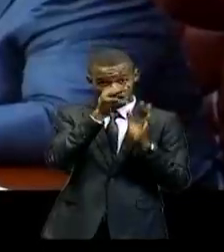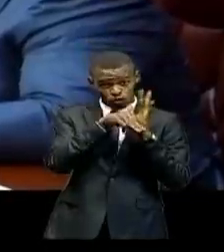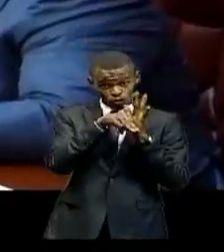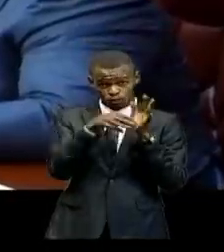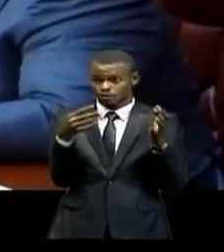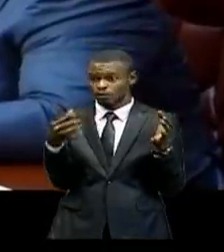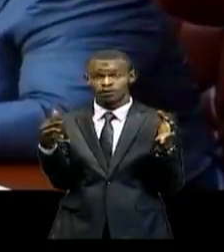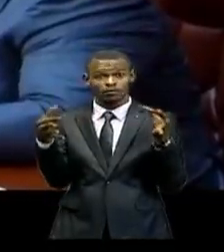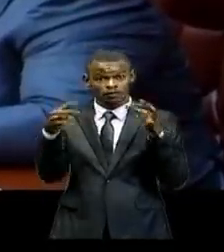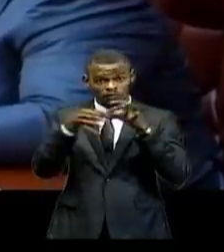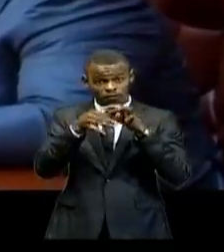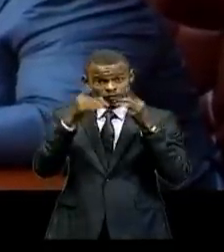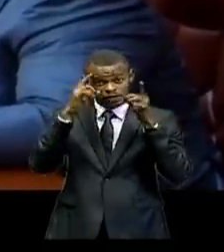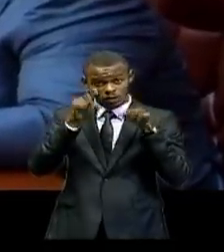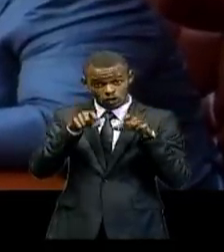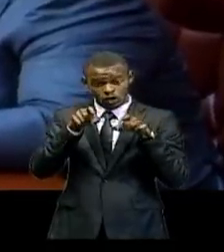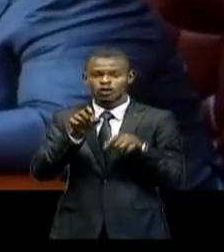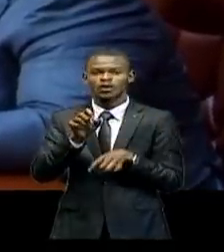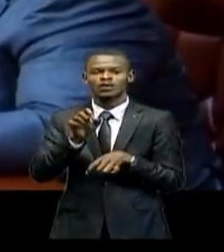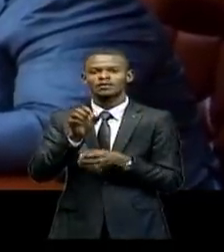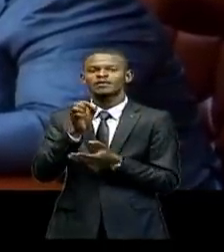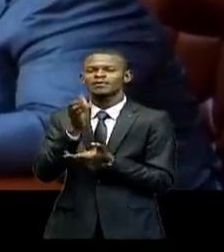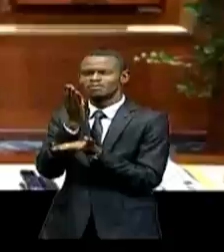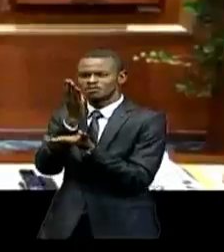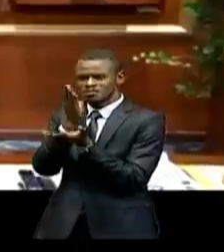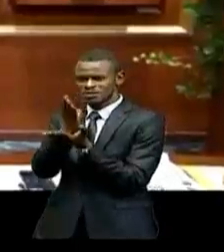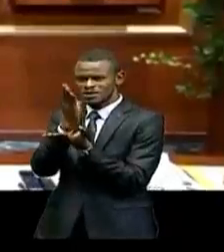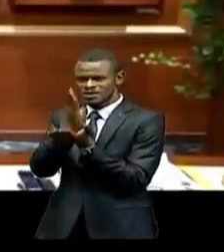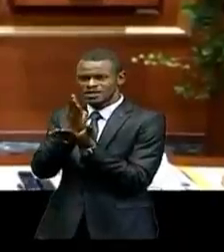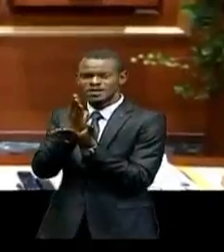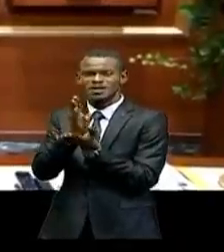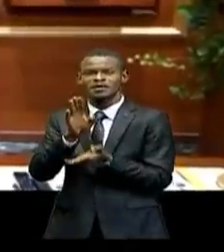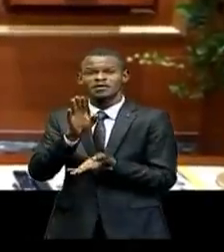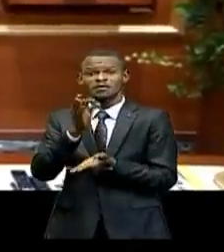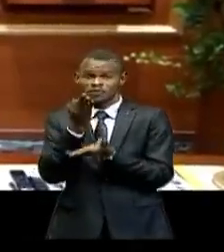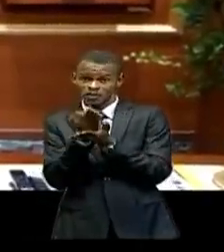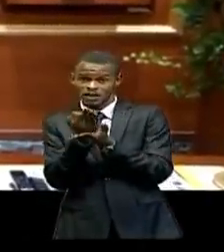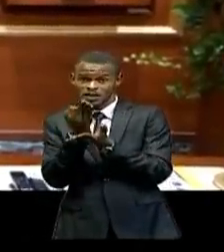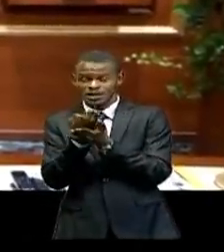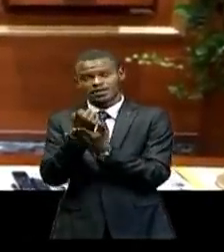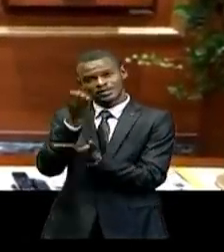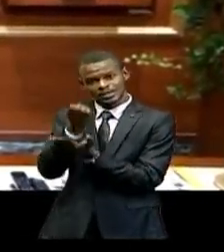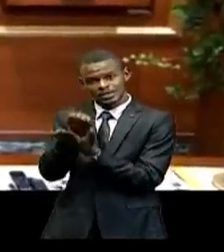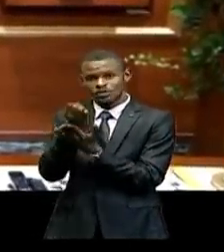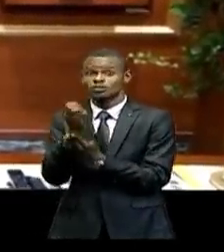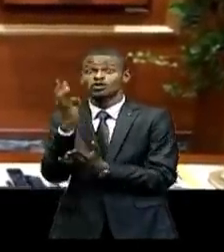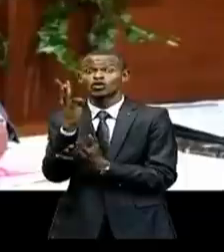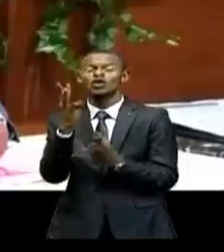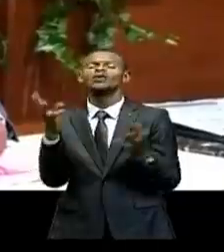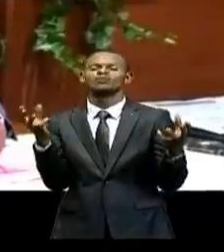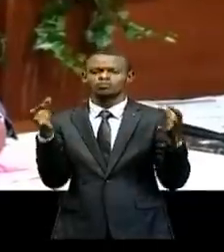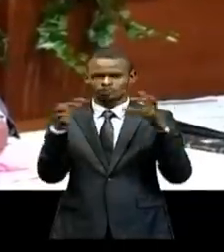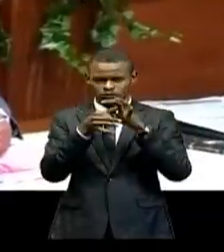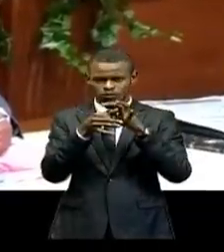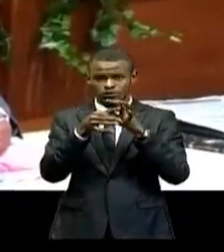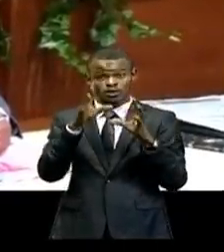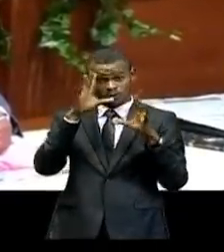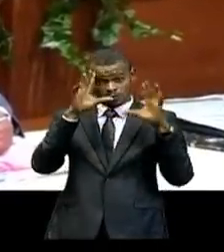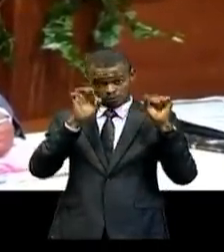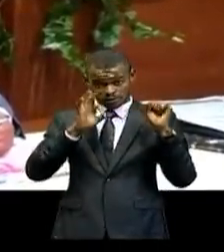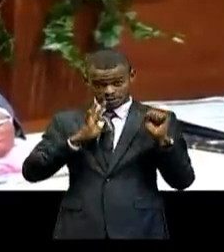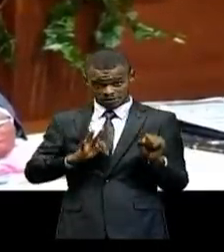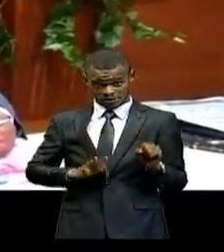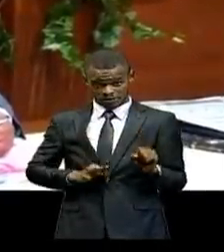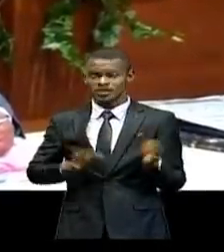Troïka, Finance, Budget et Banque centrale du Congo. Le président de la République a encouragé le gouvernement à maintenir